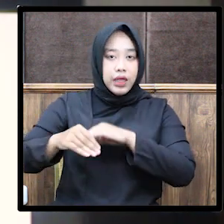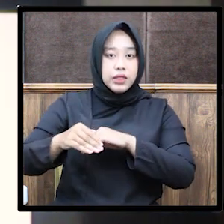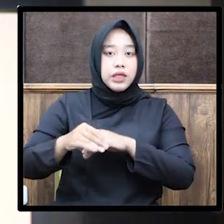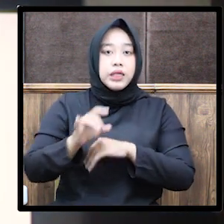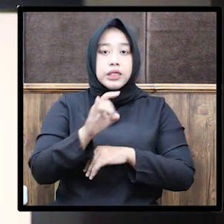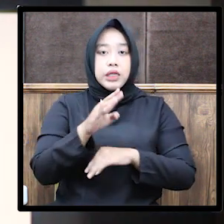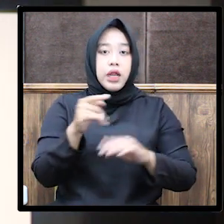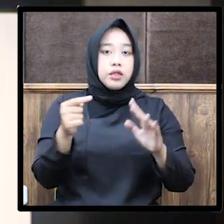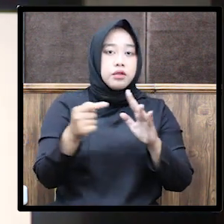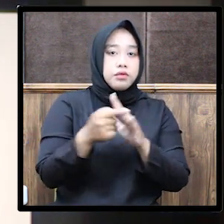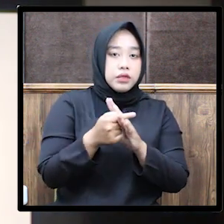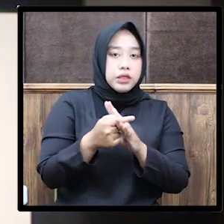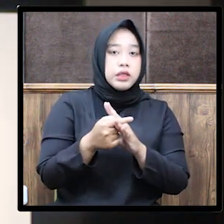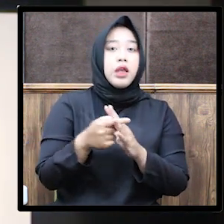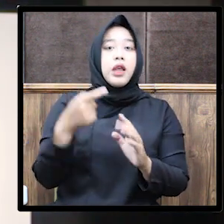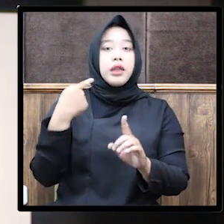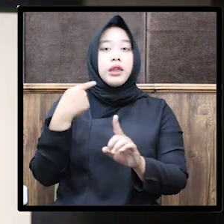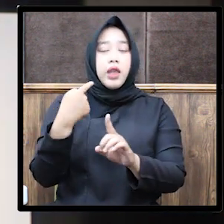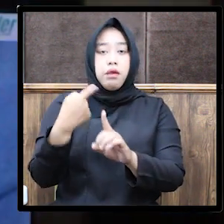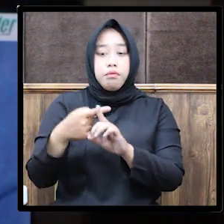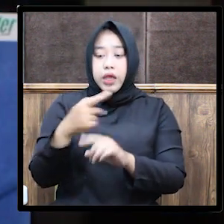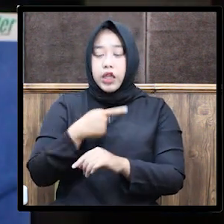suara dan sambil mengedukasi.